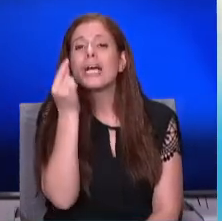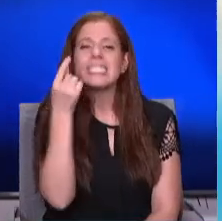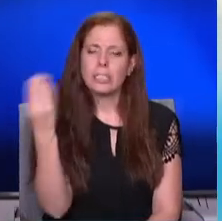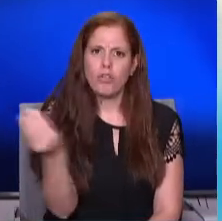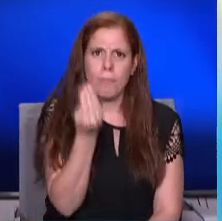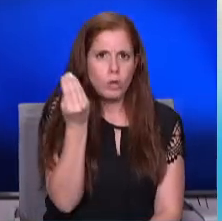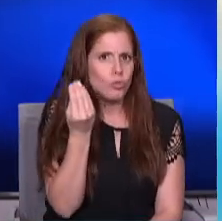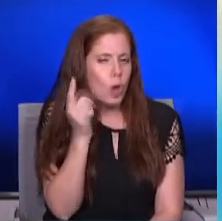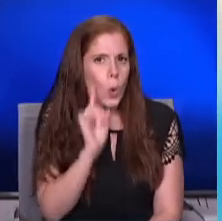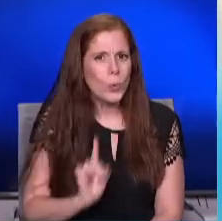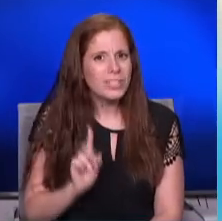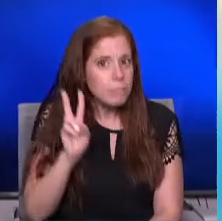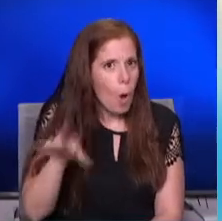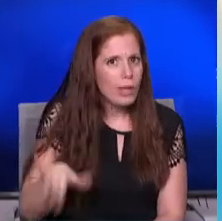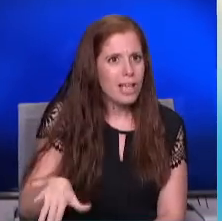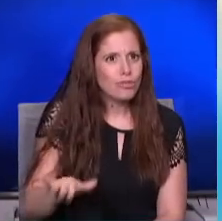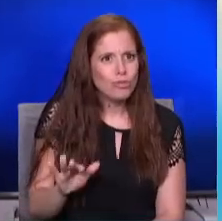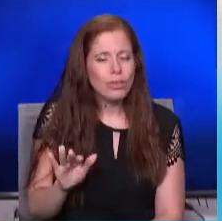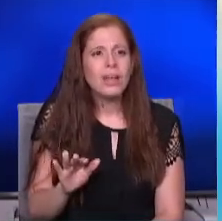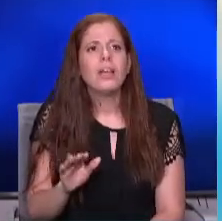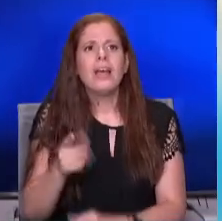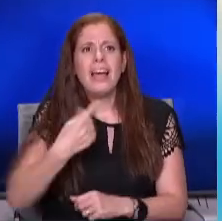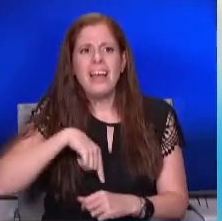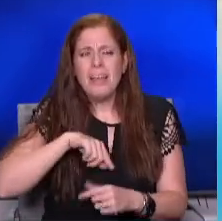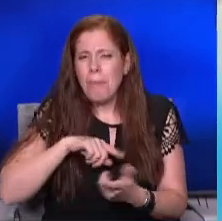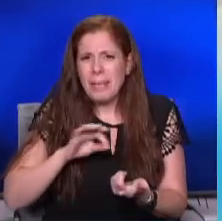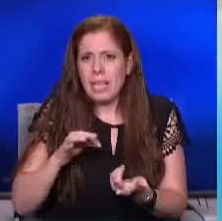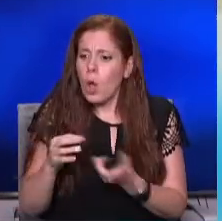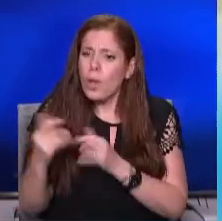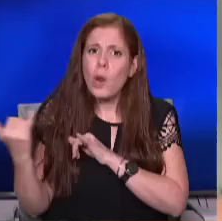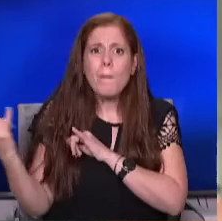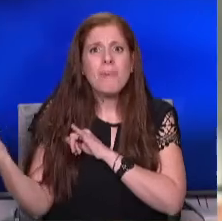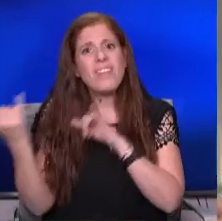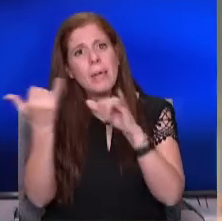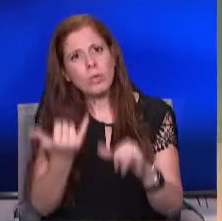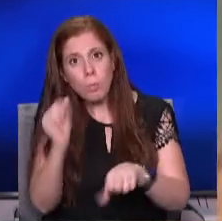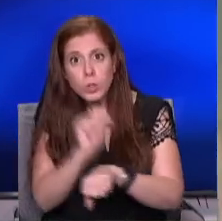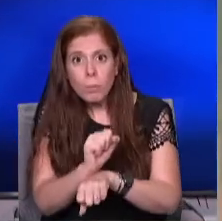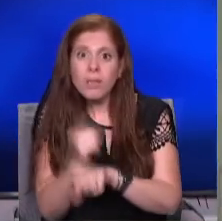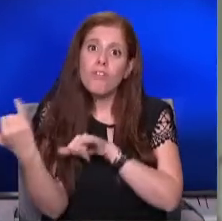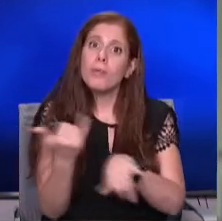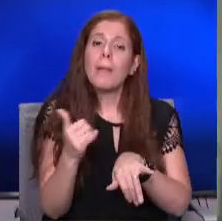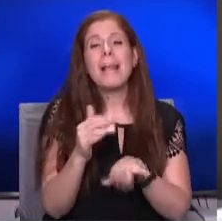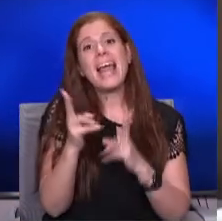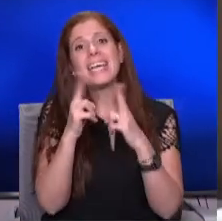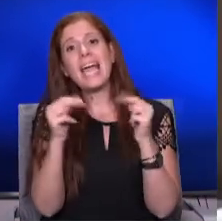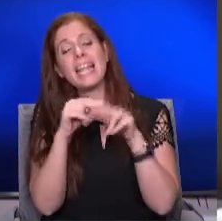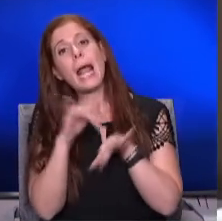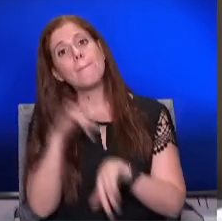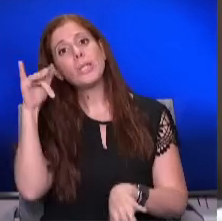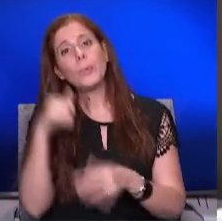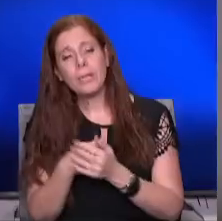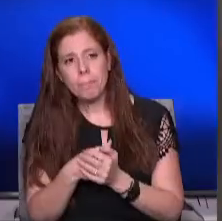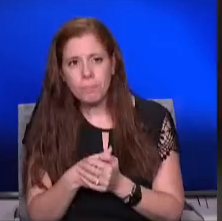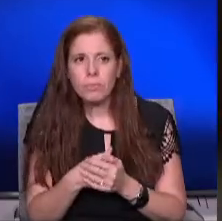ארוכה משיגה אותם, ואז היא שמה אותם בקייטנת פינוקים. היום חשפה כתבתנו כרמלה מנשה כי בשנים